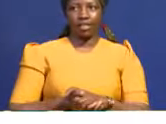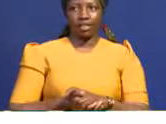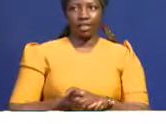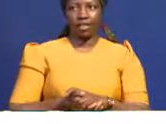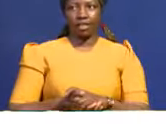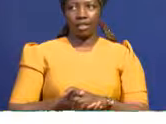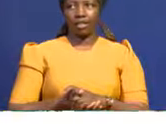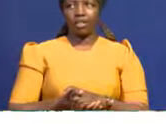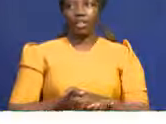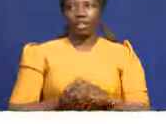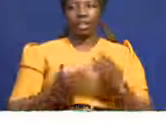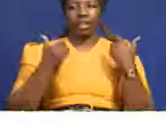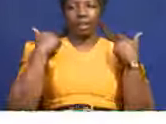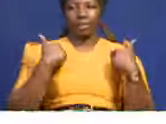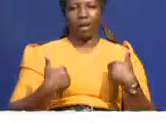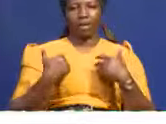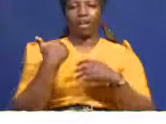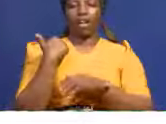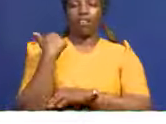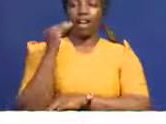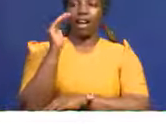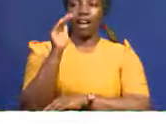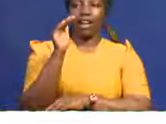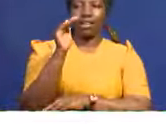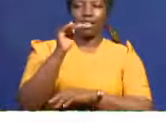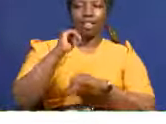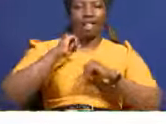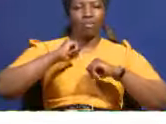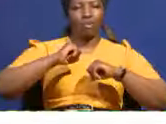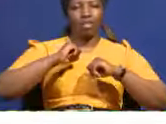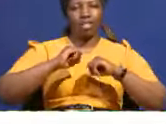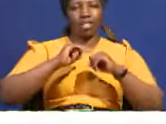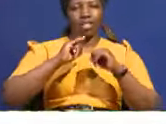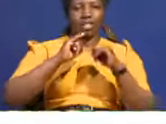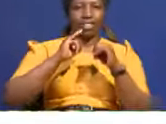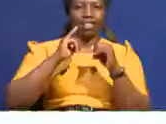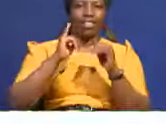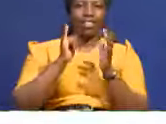Na nimemwambia commandant nitamwacha na